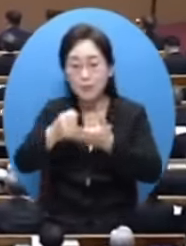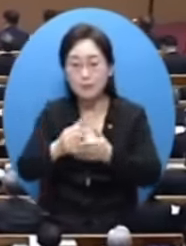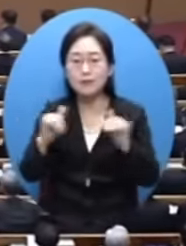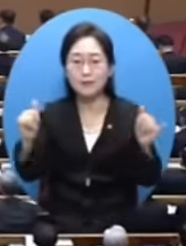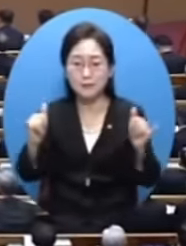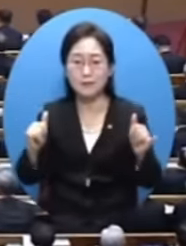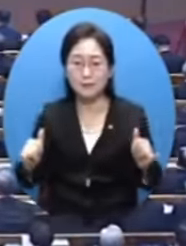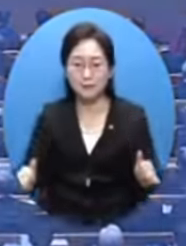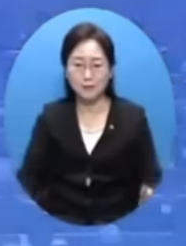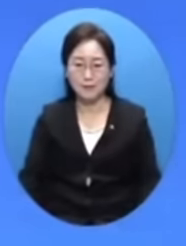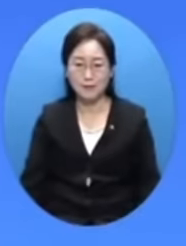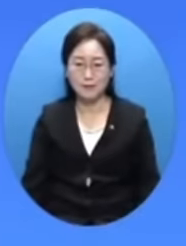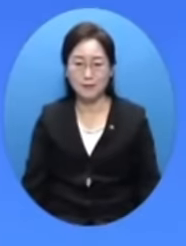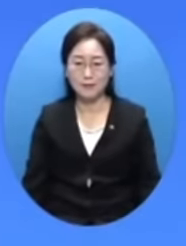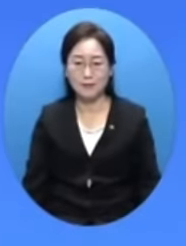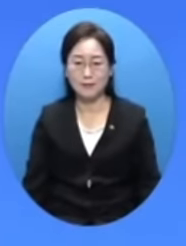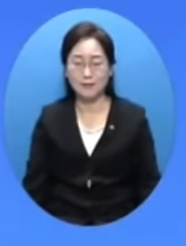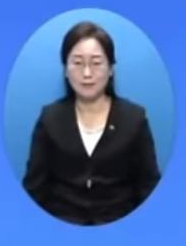되었습니다.